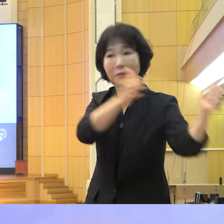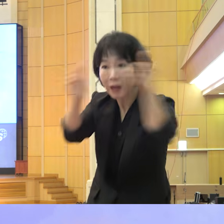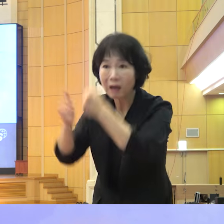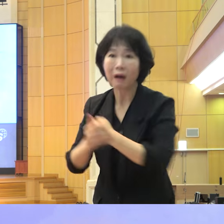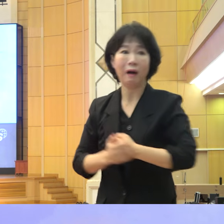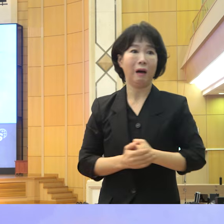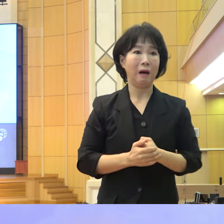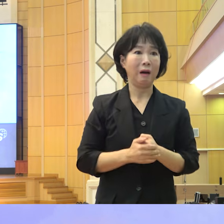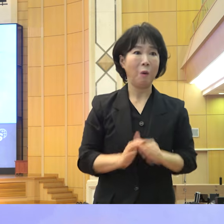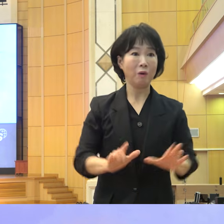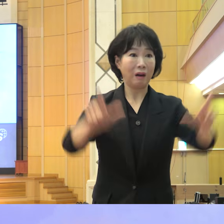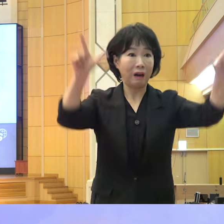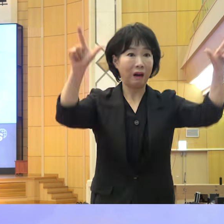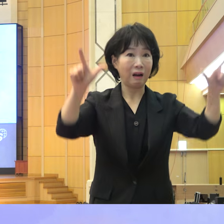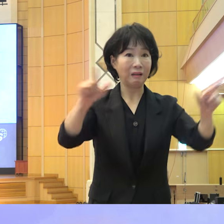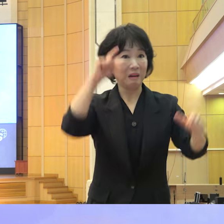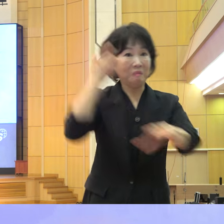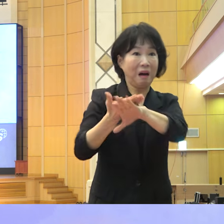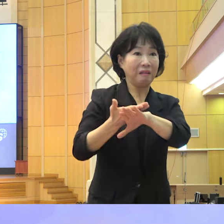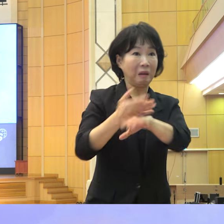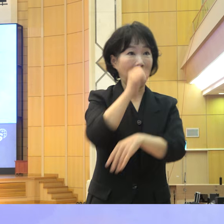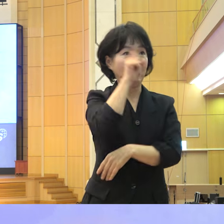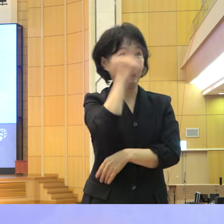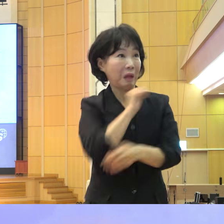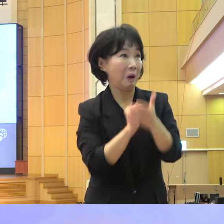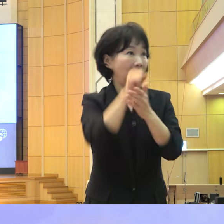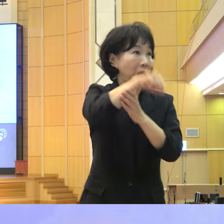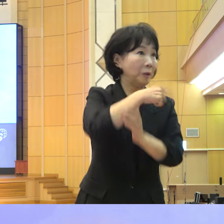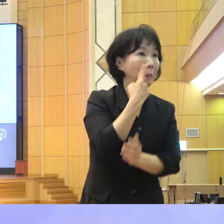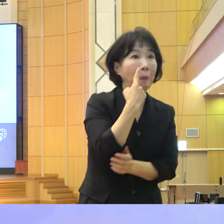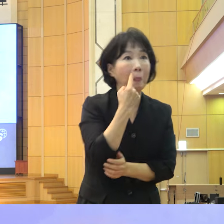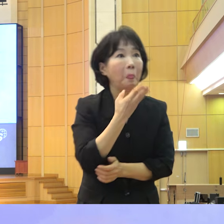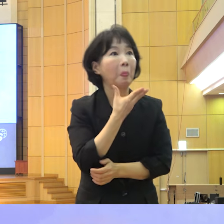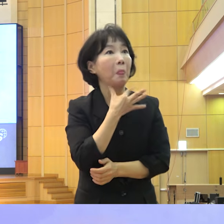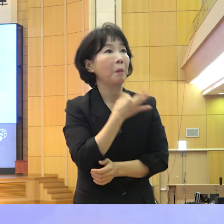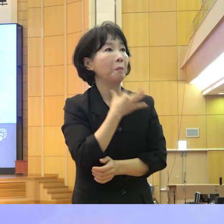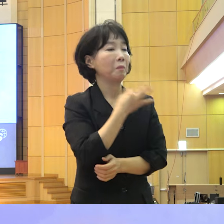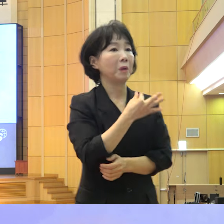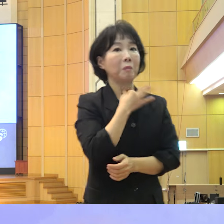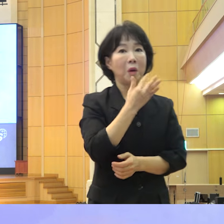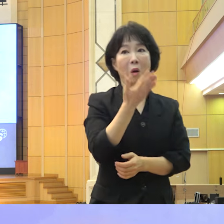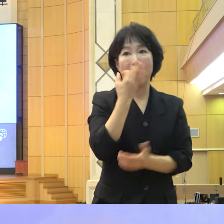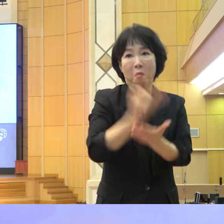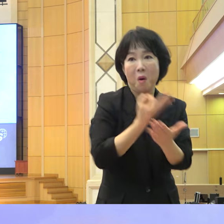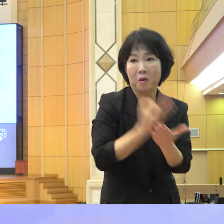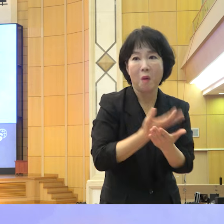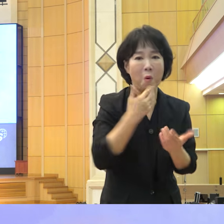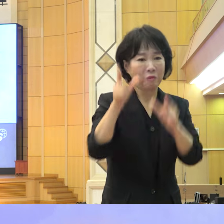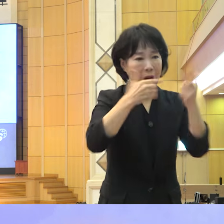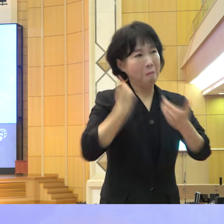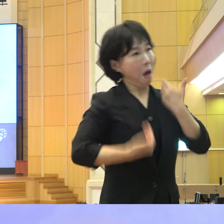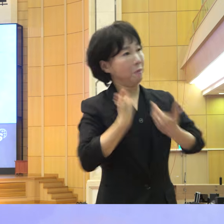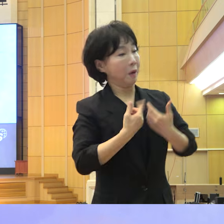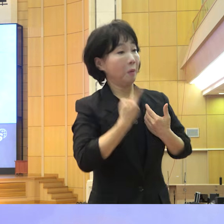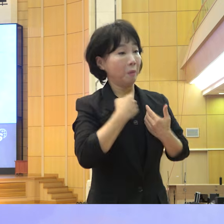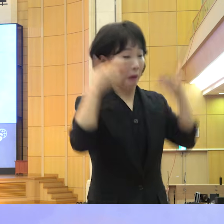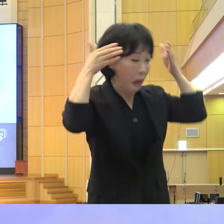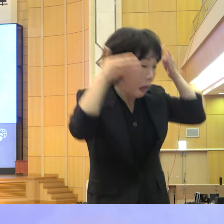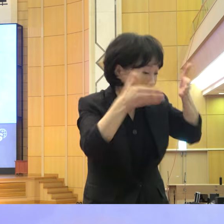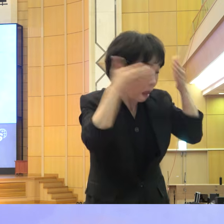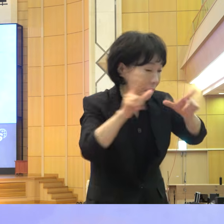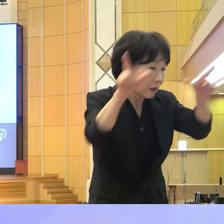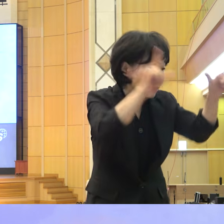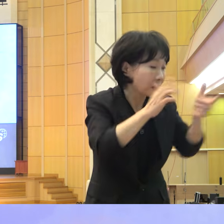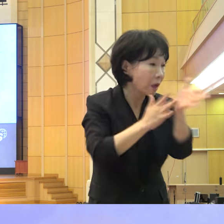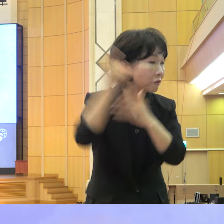되는데, 자꾸만 선악과 바라보듯이 세상적인 것, 땅의 것, 먹고 사는 것, 세상적인 것만 바라보고 살다가